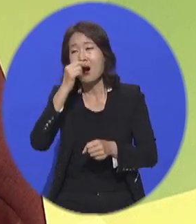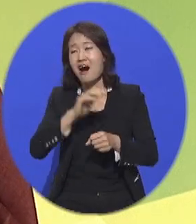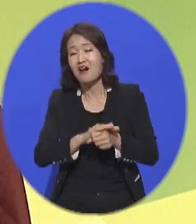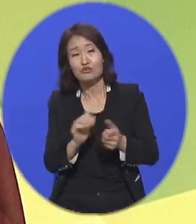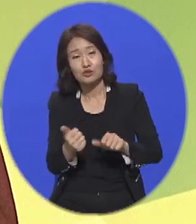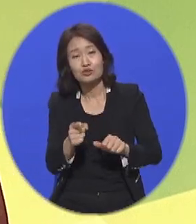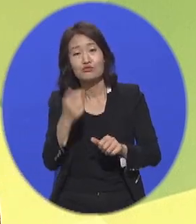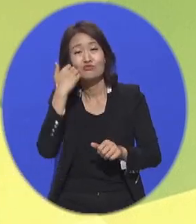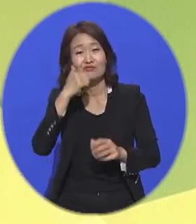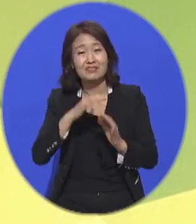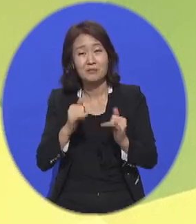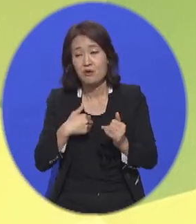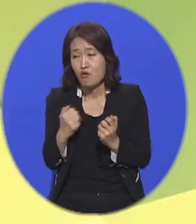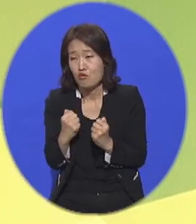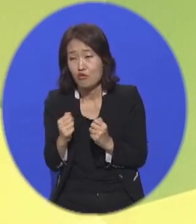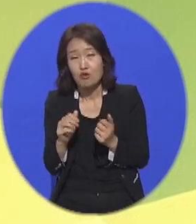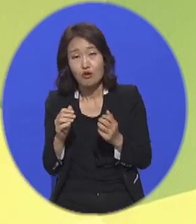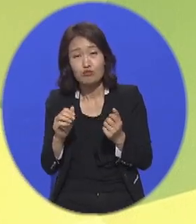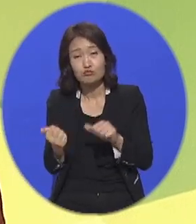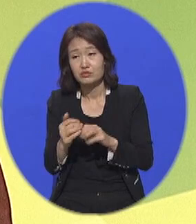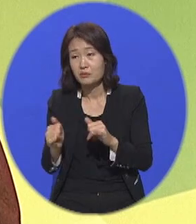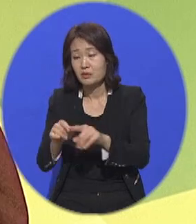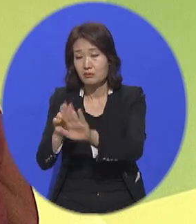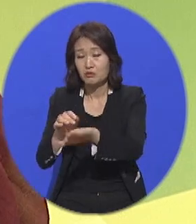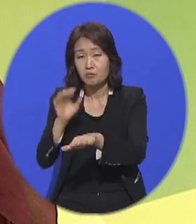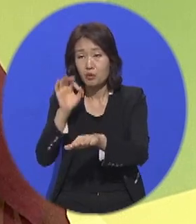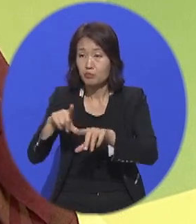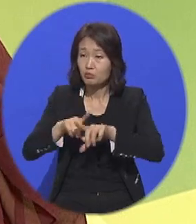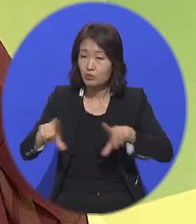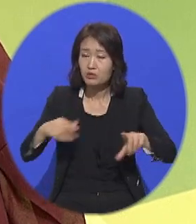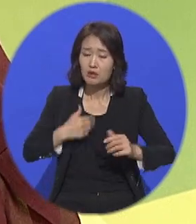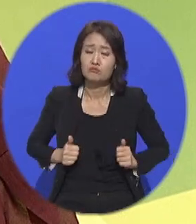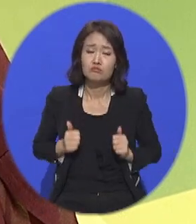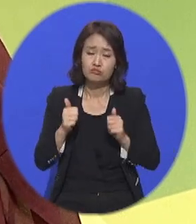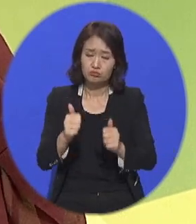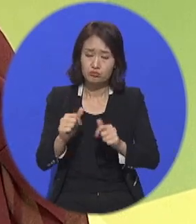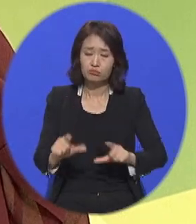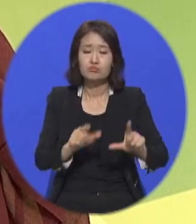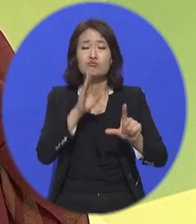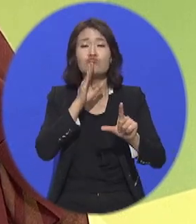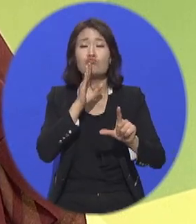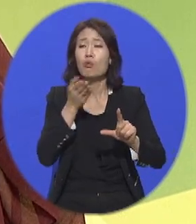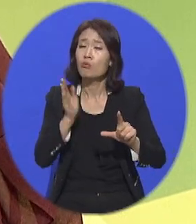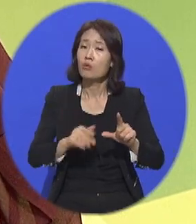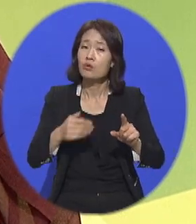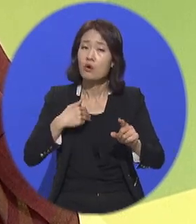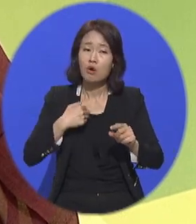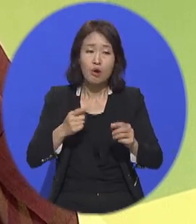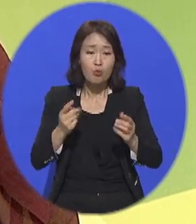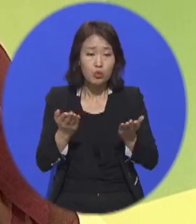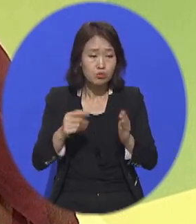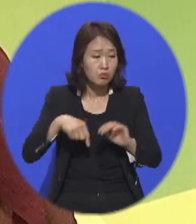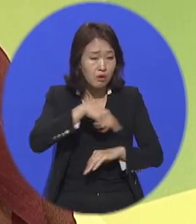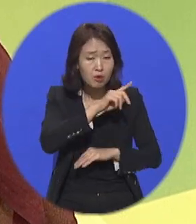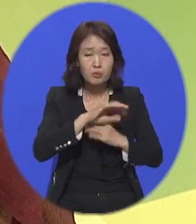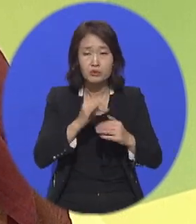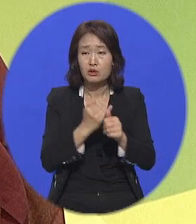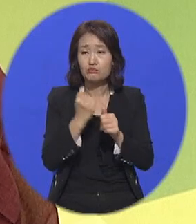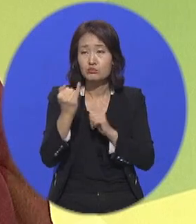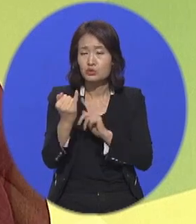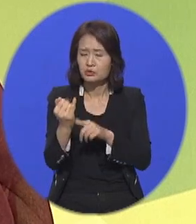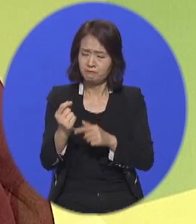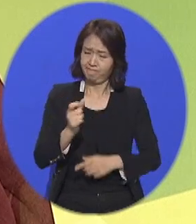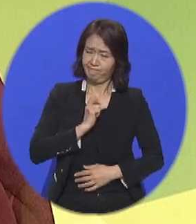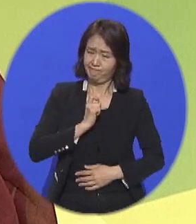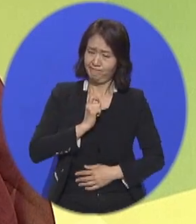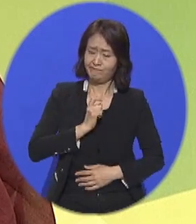사람이 얼어 죽은 사람에게 이야기합니다. 아, 그래, 평소에 나는 열심히 살았는데, 아니, 내가 출장만 가면 우리 집사람이 조금